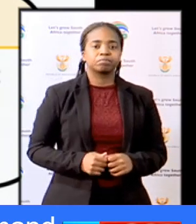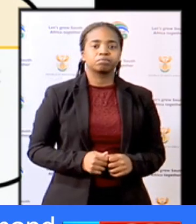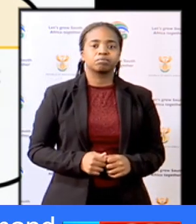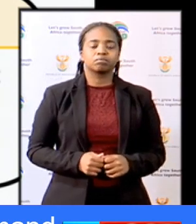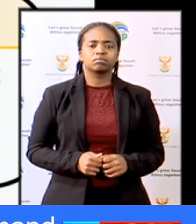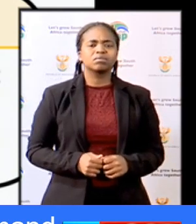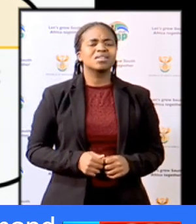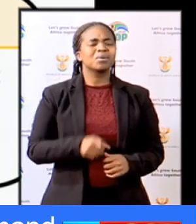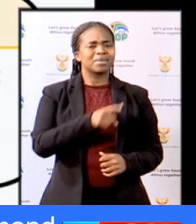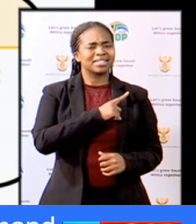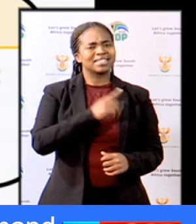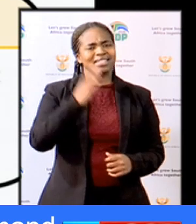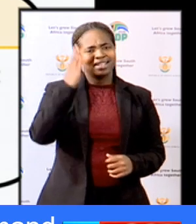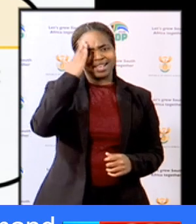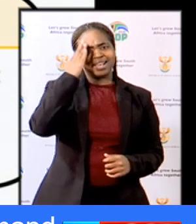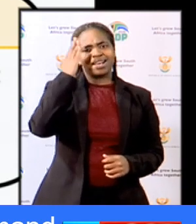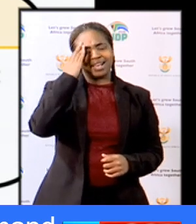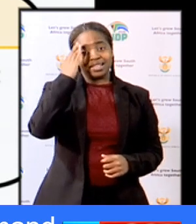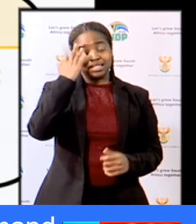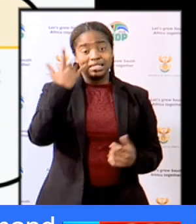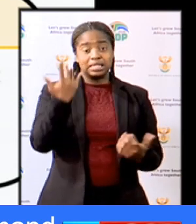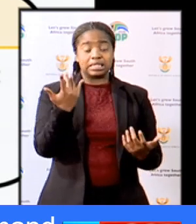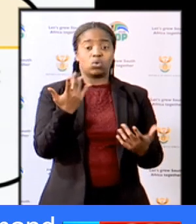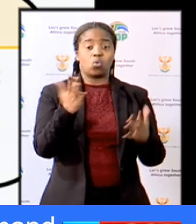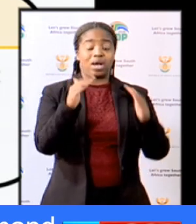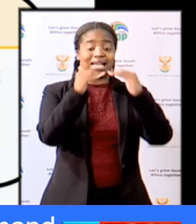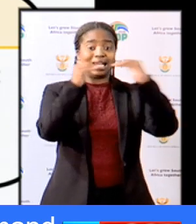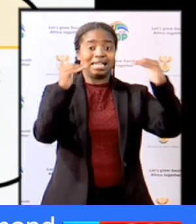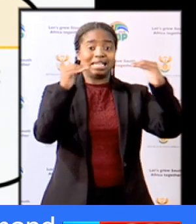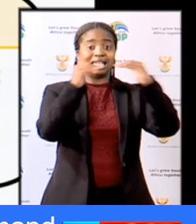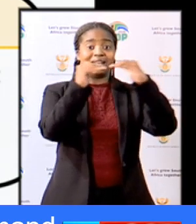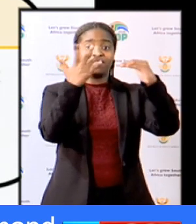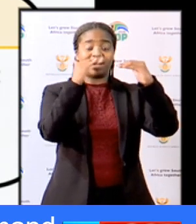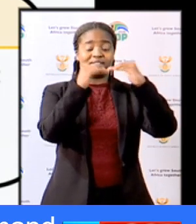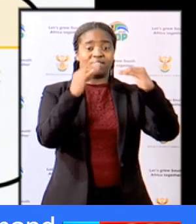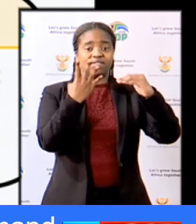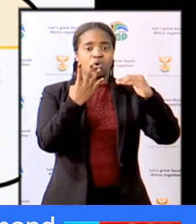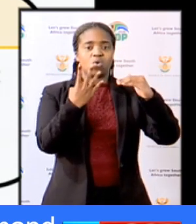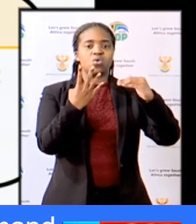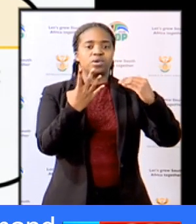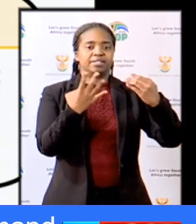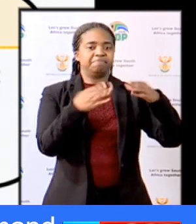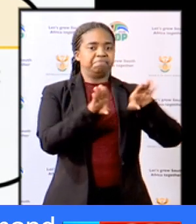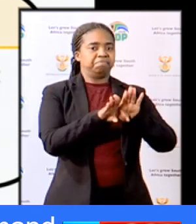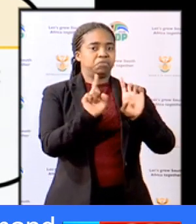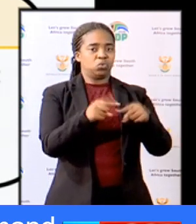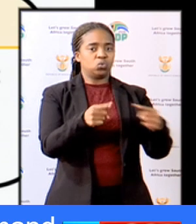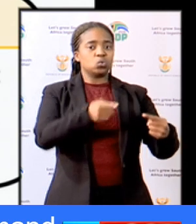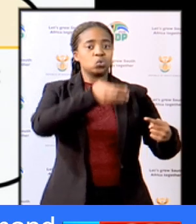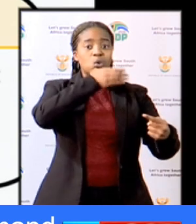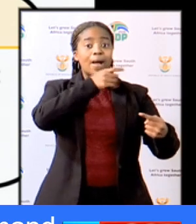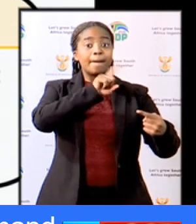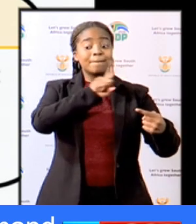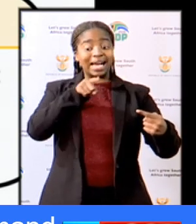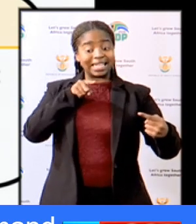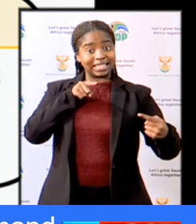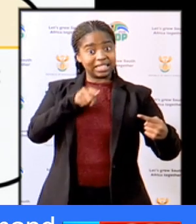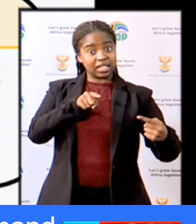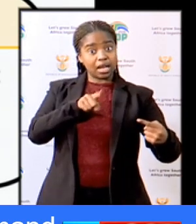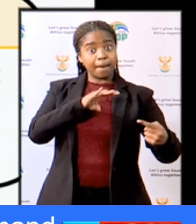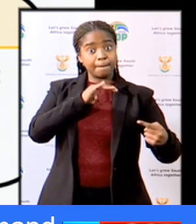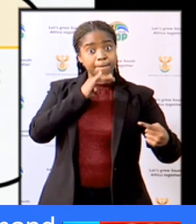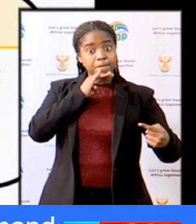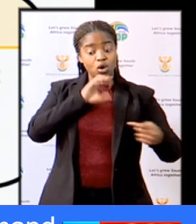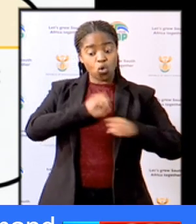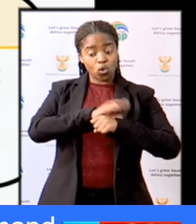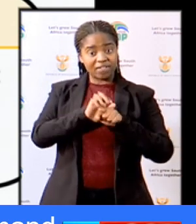ngoba phela siyazi ukuthi bebuvaliwe ngesizathu naleso sizathu asikapheli so